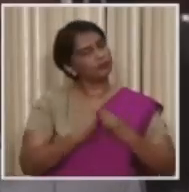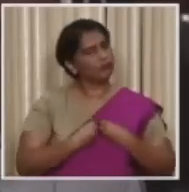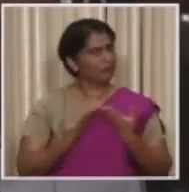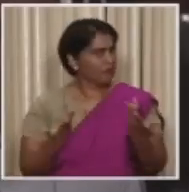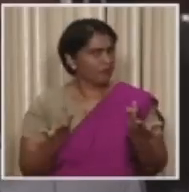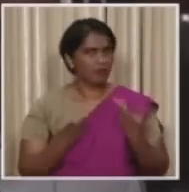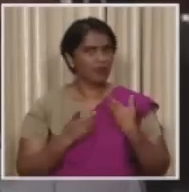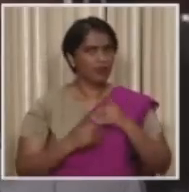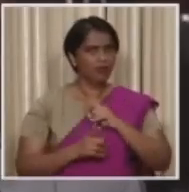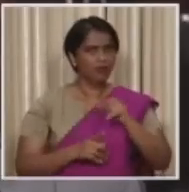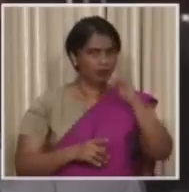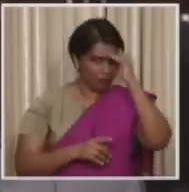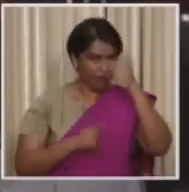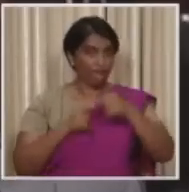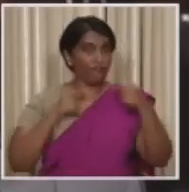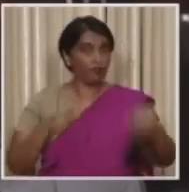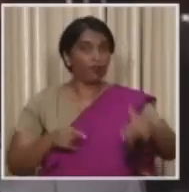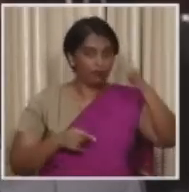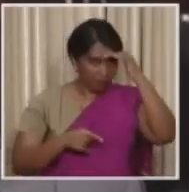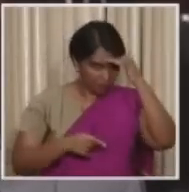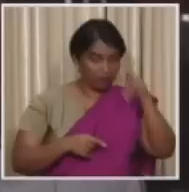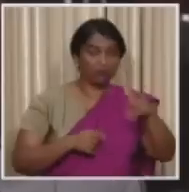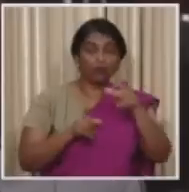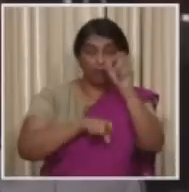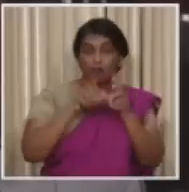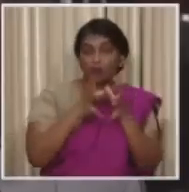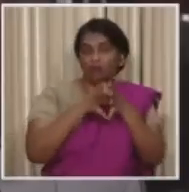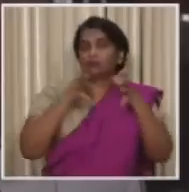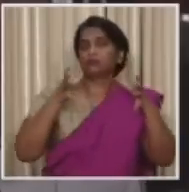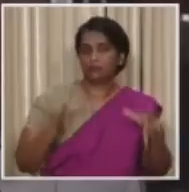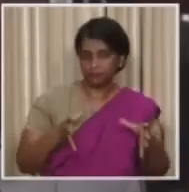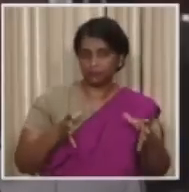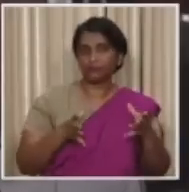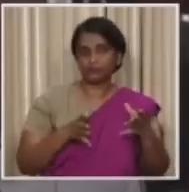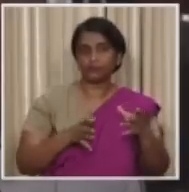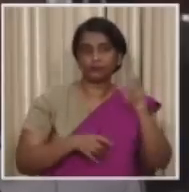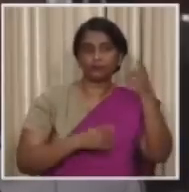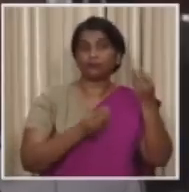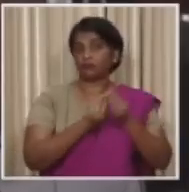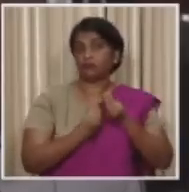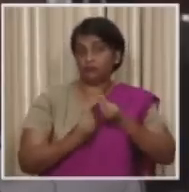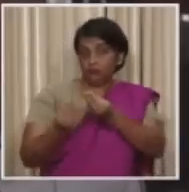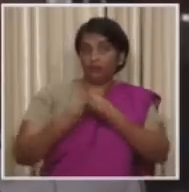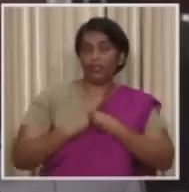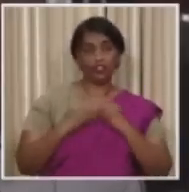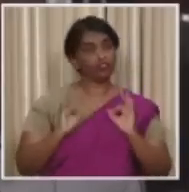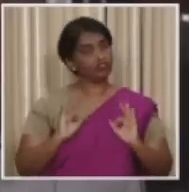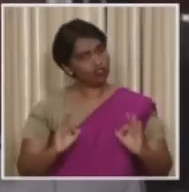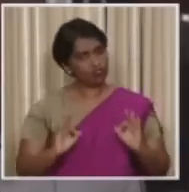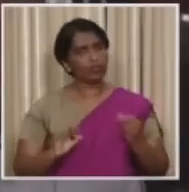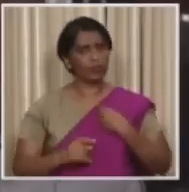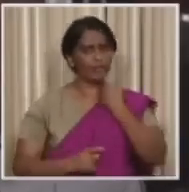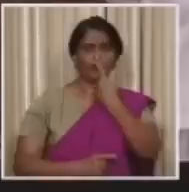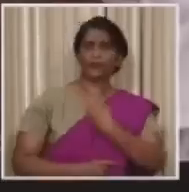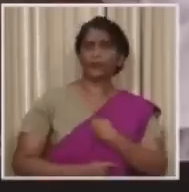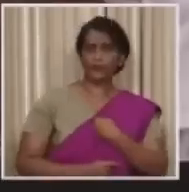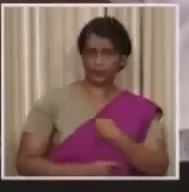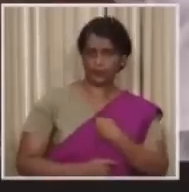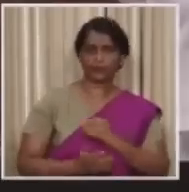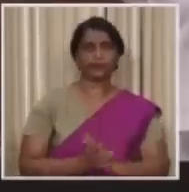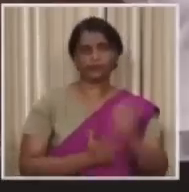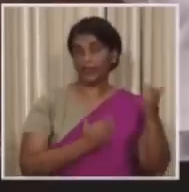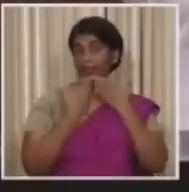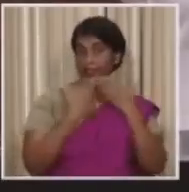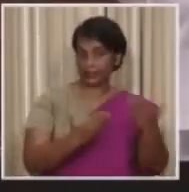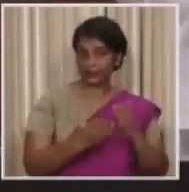ගරු සභානායකතුමත් විපක්ෂ නායකතුමත් මේකේ ප්‍රමාණය වැඩි කරලා අපට කෙනෙක් ලබා දීමට සූදානම් බවට අපට ප්‍රකාශ කළා හරි බොහොම